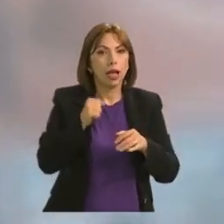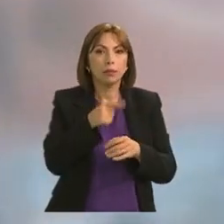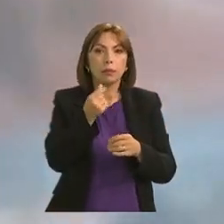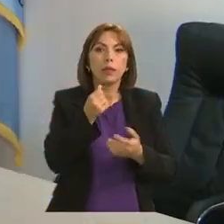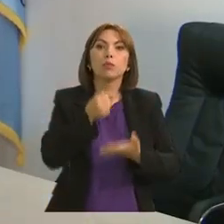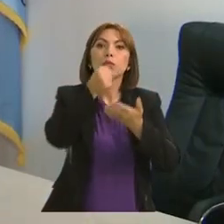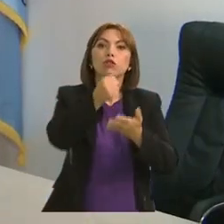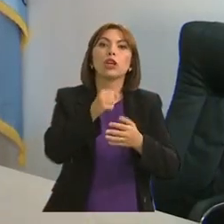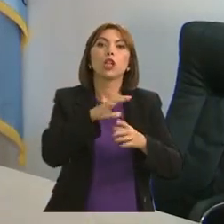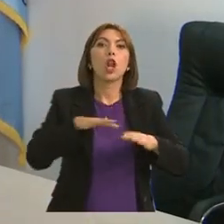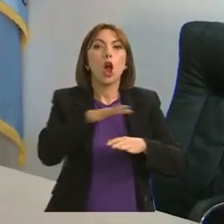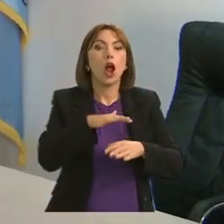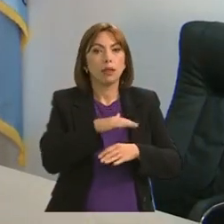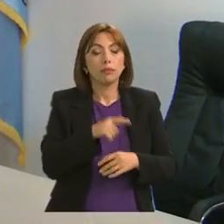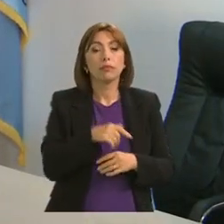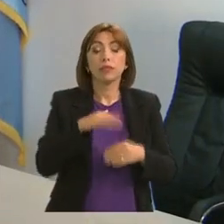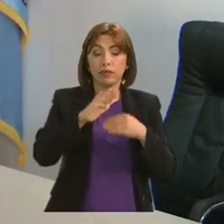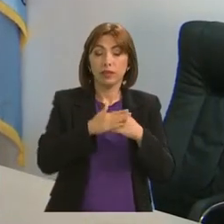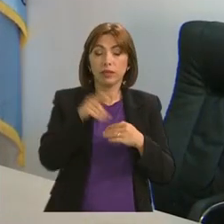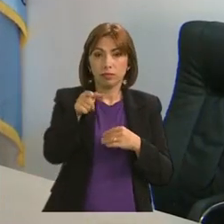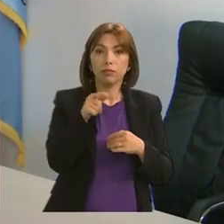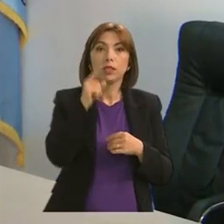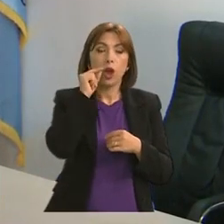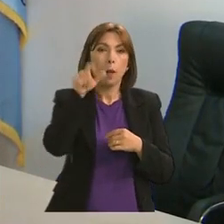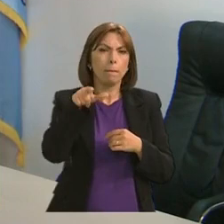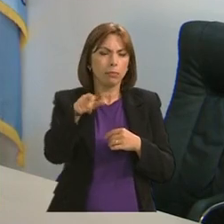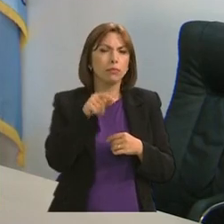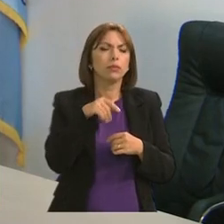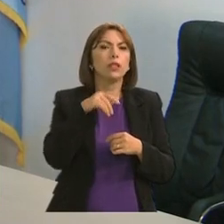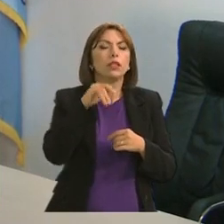local. Vis-a-vis de Marius Ceampar, de deplasarea lui,